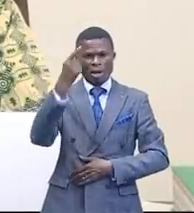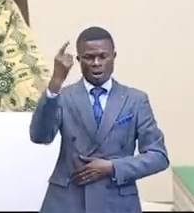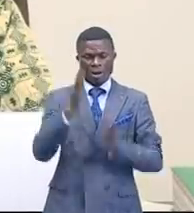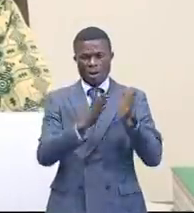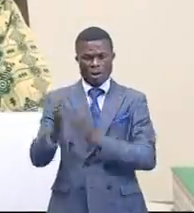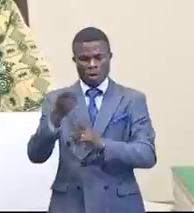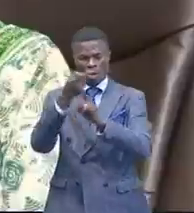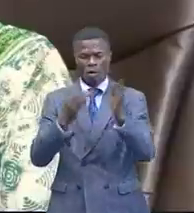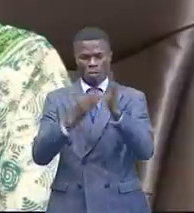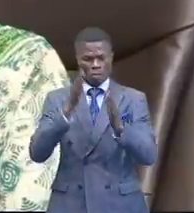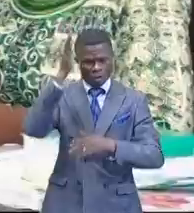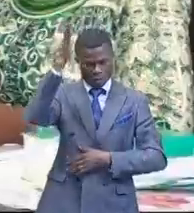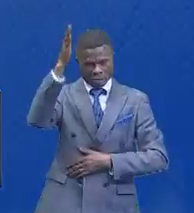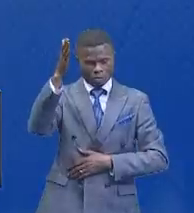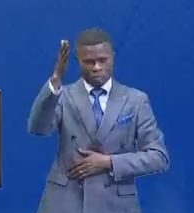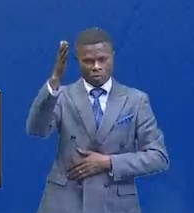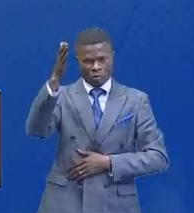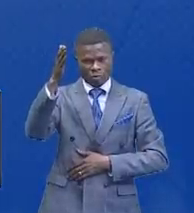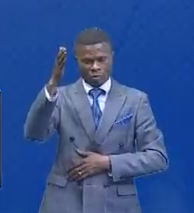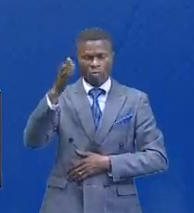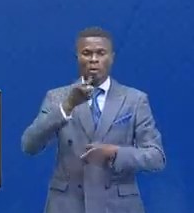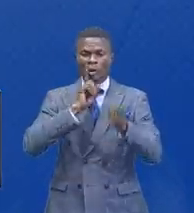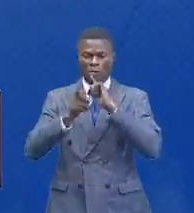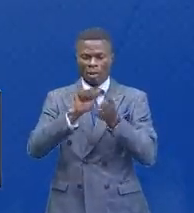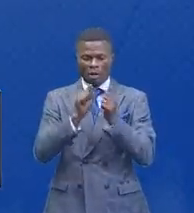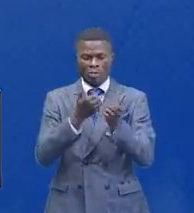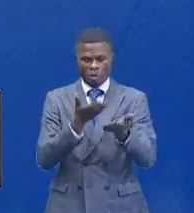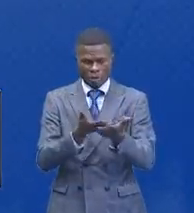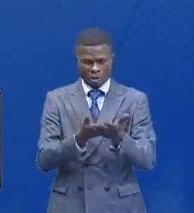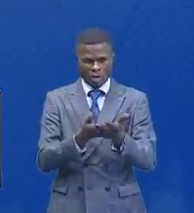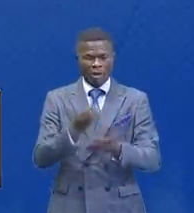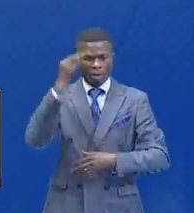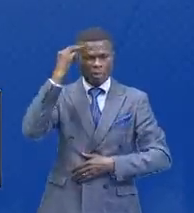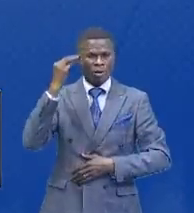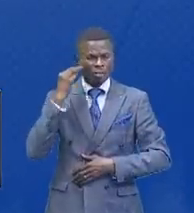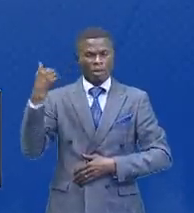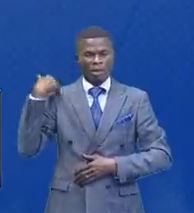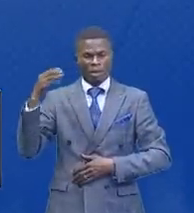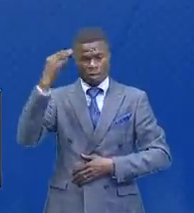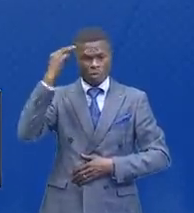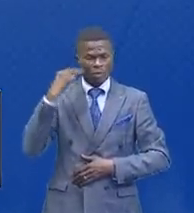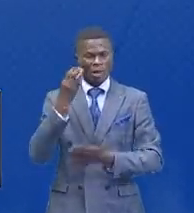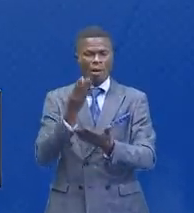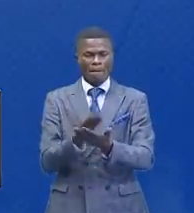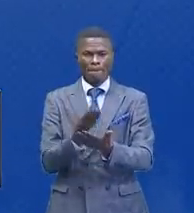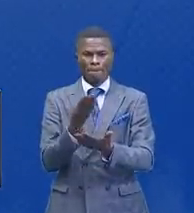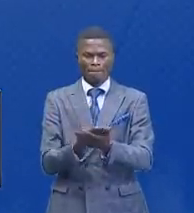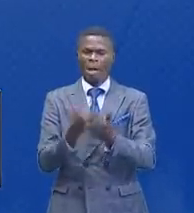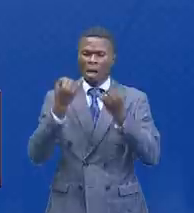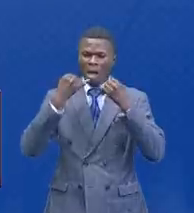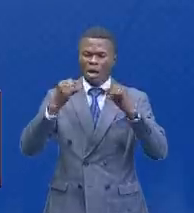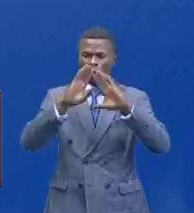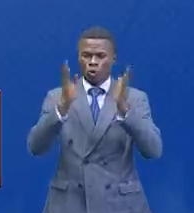prévue en septembre prochain. Abordant sur ces chapitres, le ministre d'État, ministre du Budget, a informé